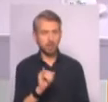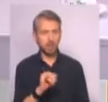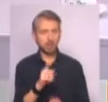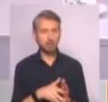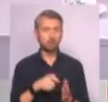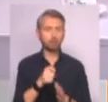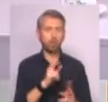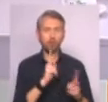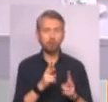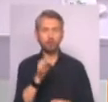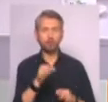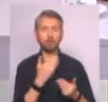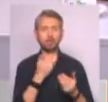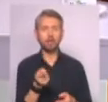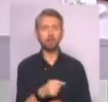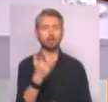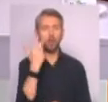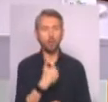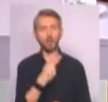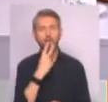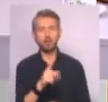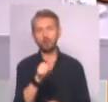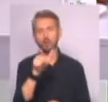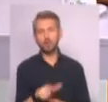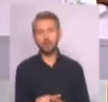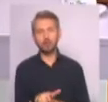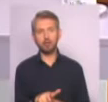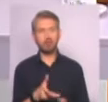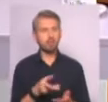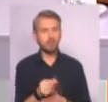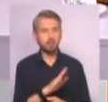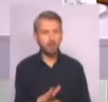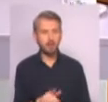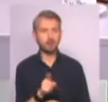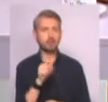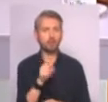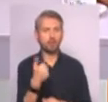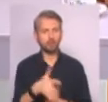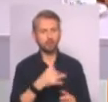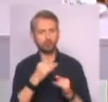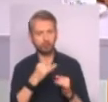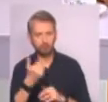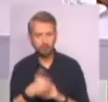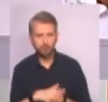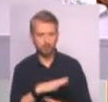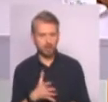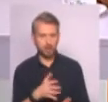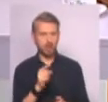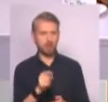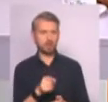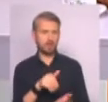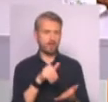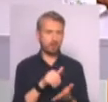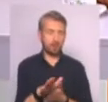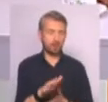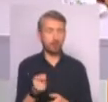до суду вже звертаємось тоді, вже, коли дійсно видно, що людина не платить, з нею провели якусь розмову, якісь, і вона відмовляється,